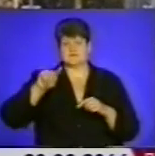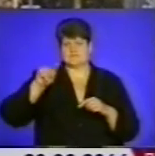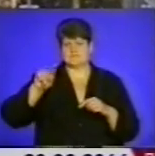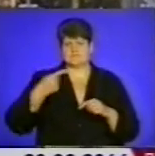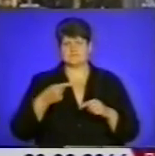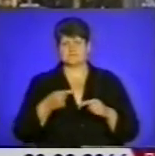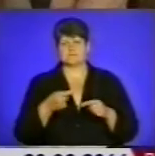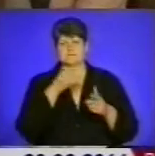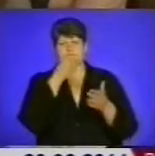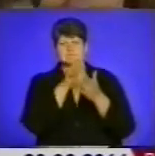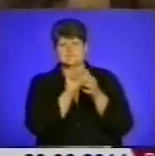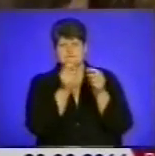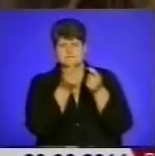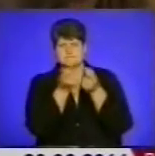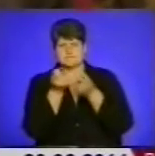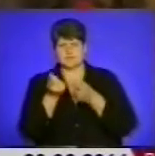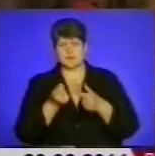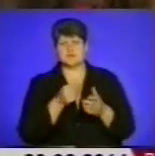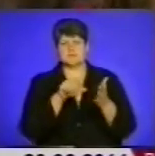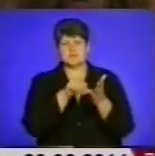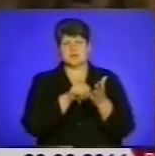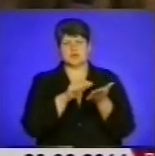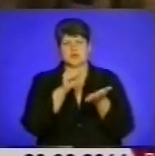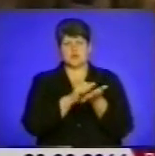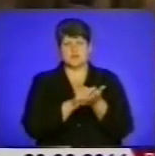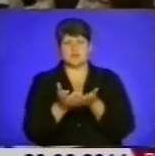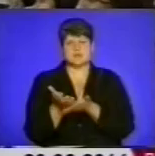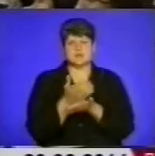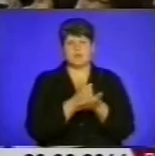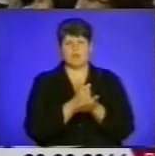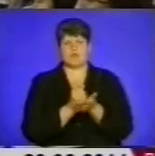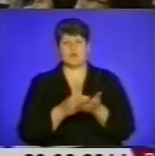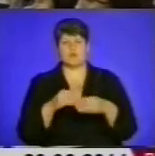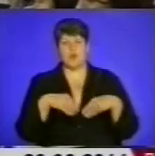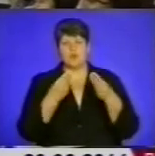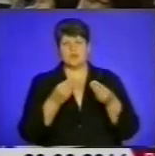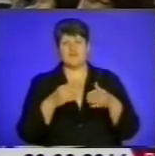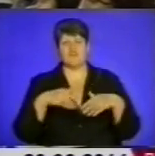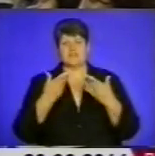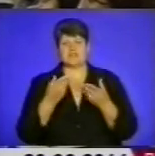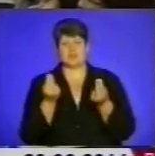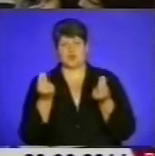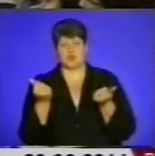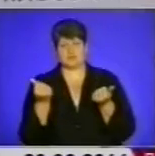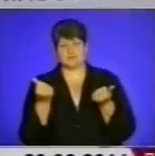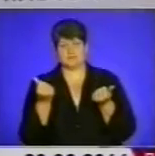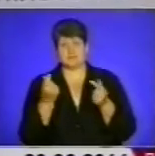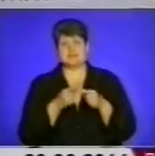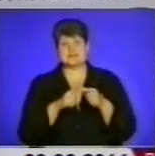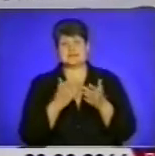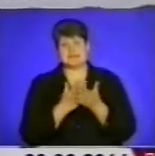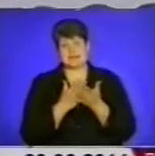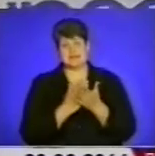ретельного звітування, представлення усіх документів щодо збору, обліку і видачі коштів. Це є, відповідно, такого